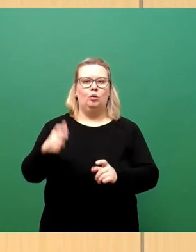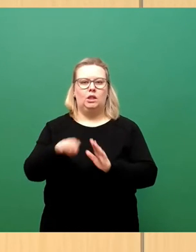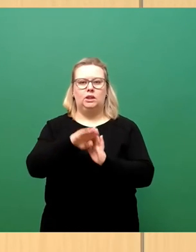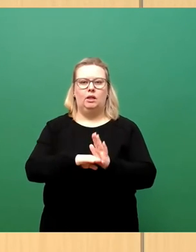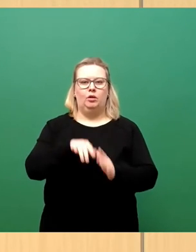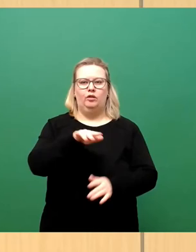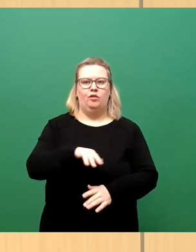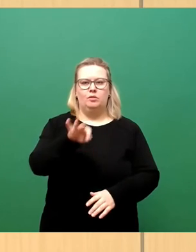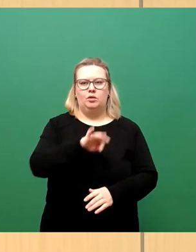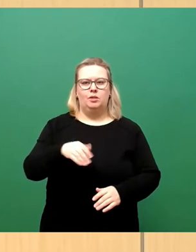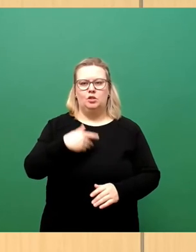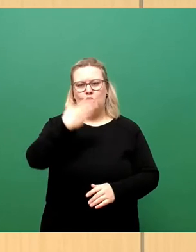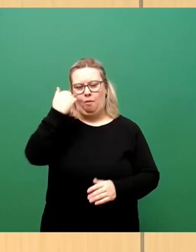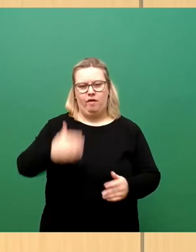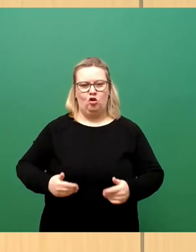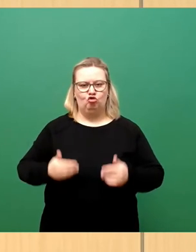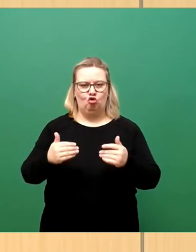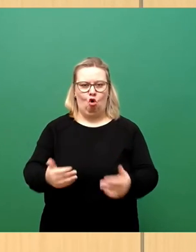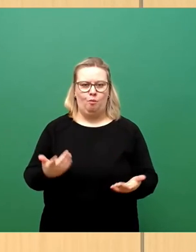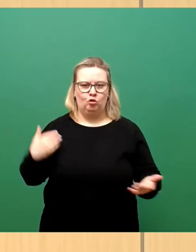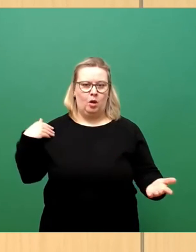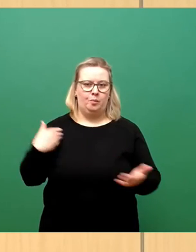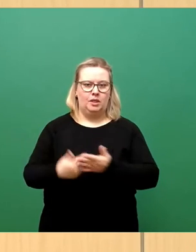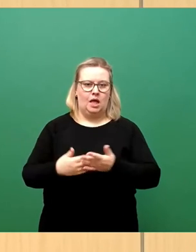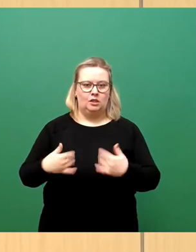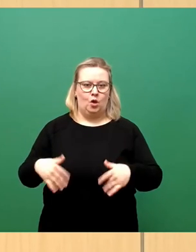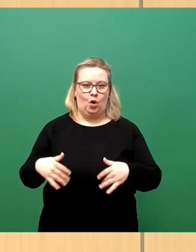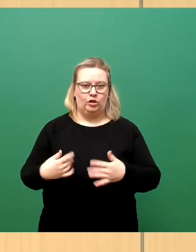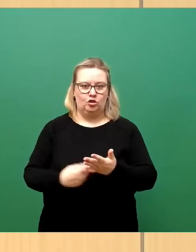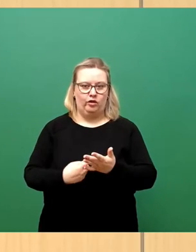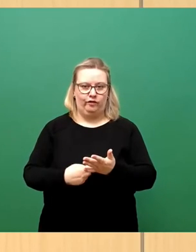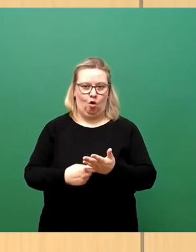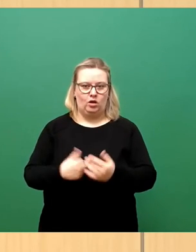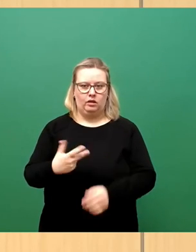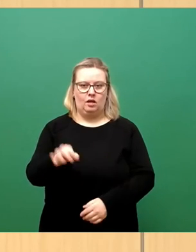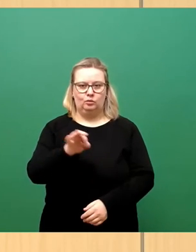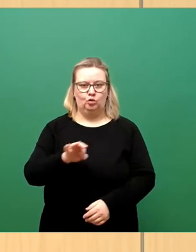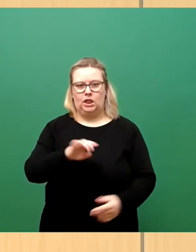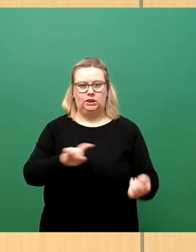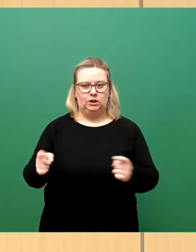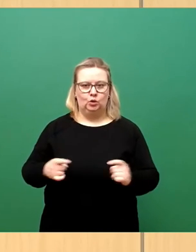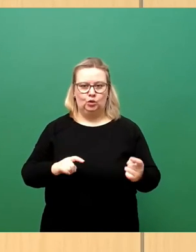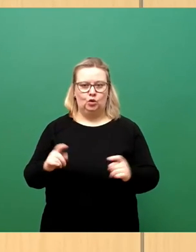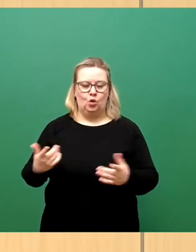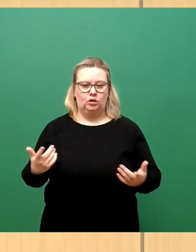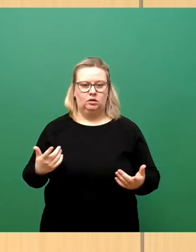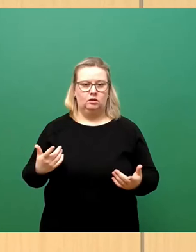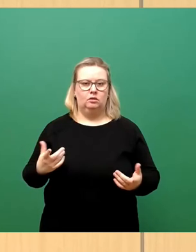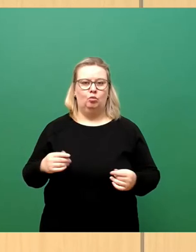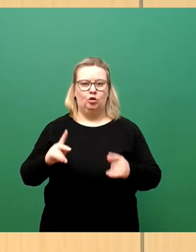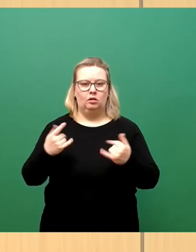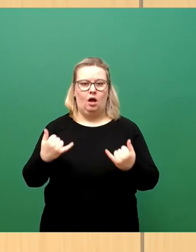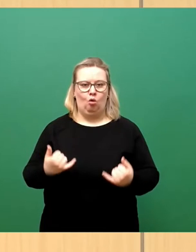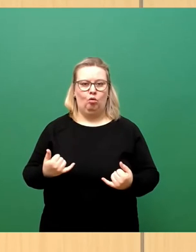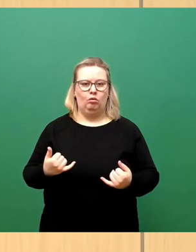Sommer verschoben hat und da bisher noch gar keiner gefordert war, 30% zu errichten. Das haben wir im Prinzip ja